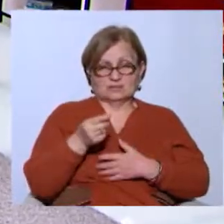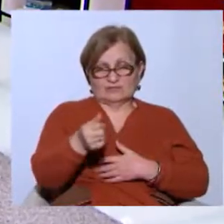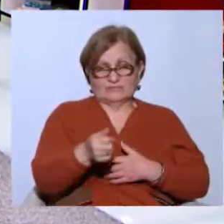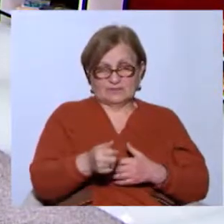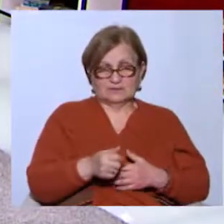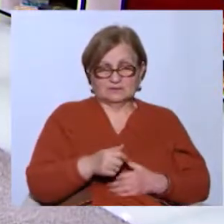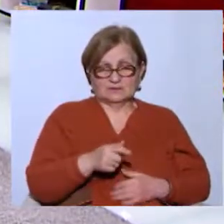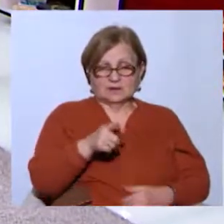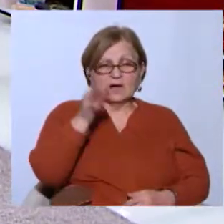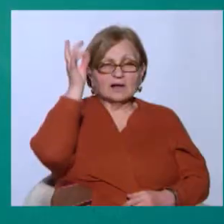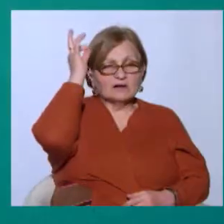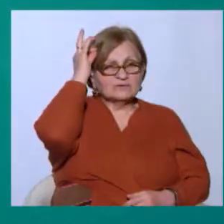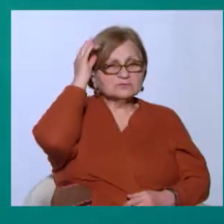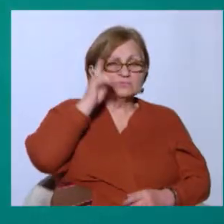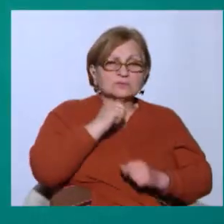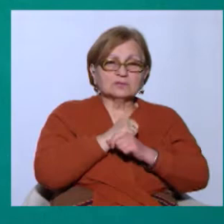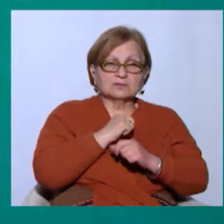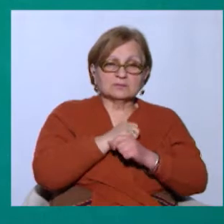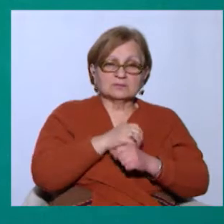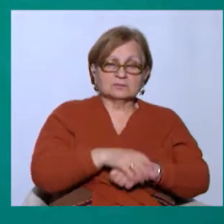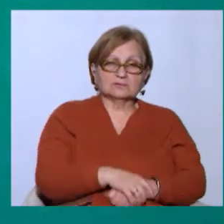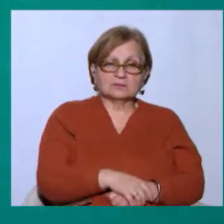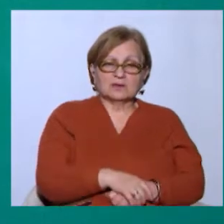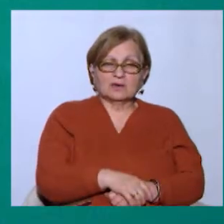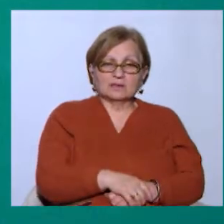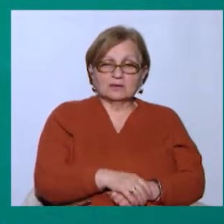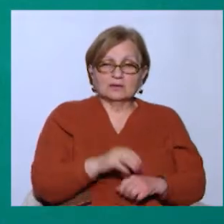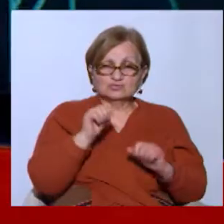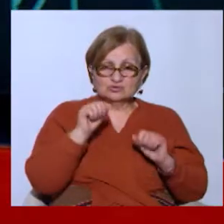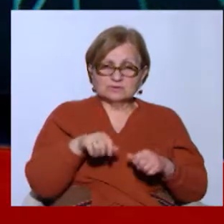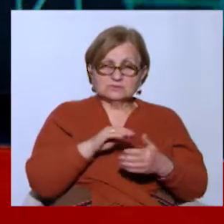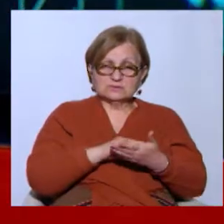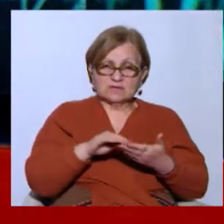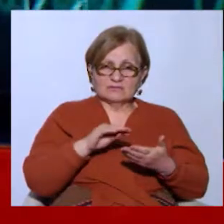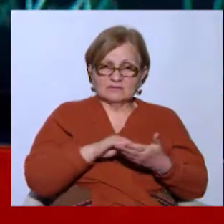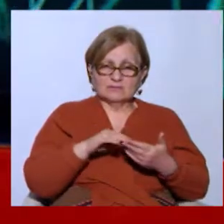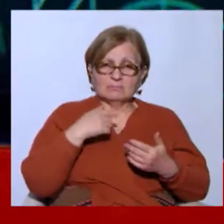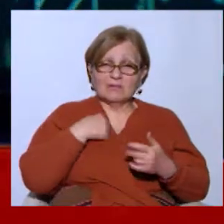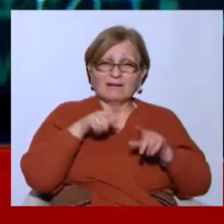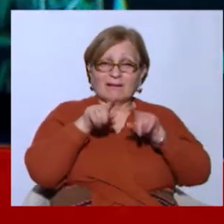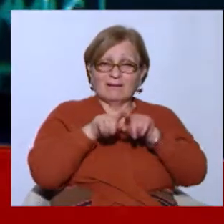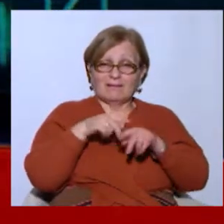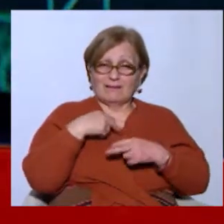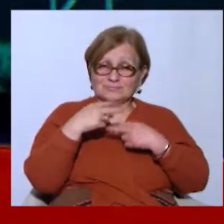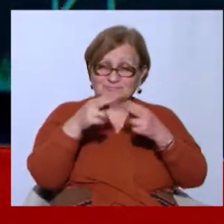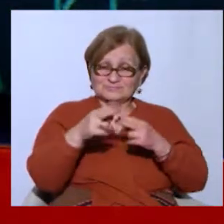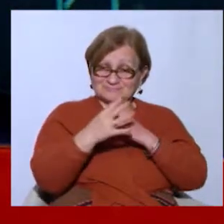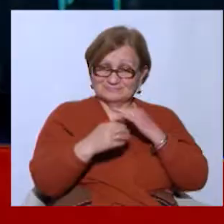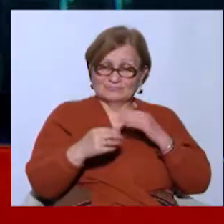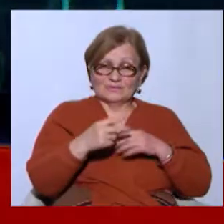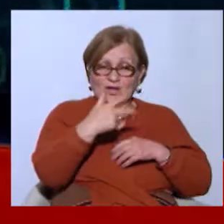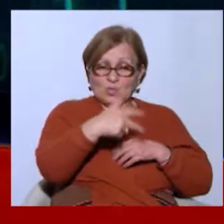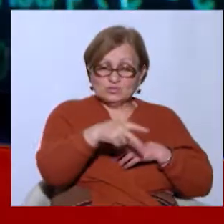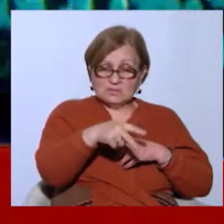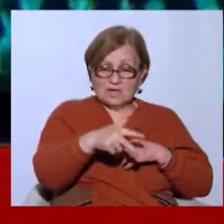გავიხსენოთ ახლა რას ვაკეთებთ. 38, შეგიძლიათ ჩაწეროთ, როგორც მე ვაკეთებდი. 30,